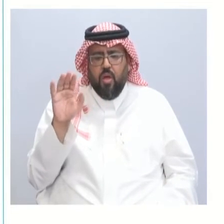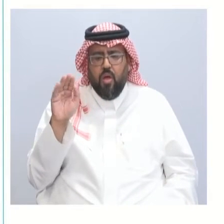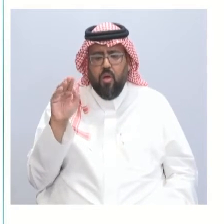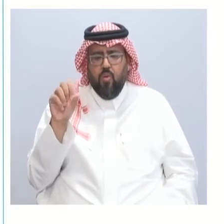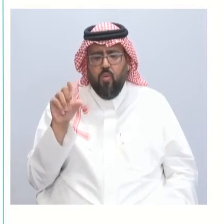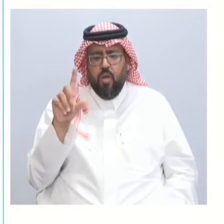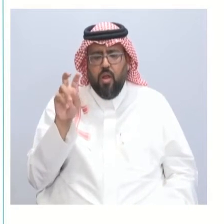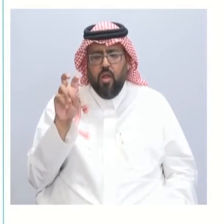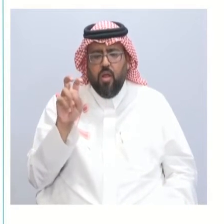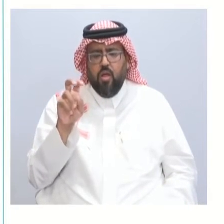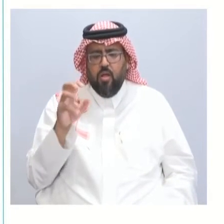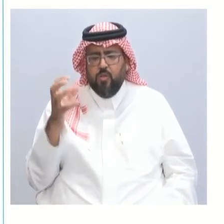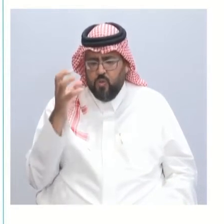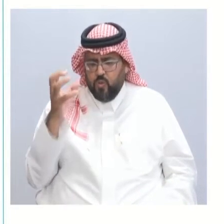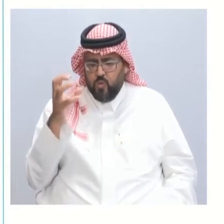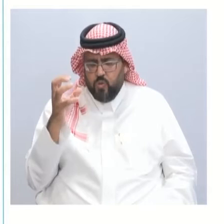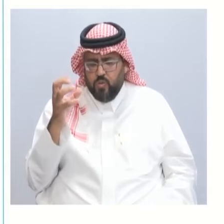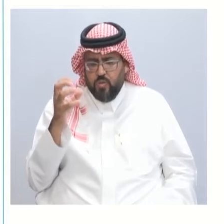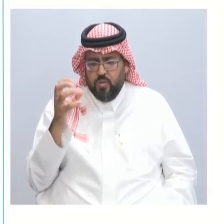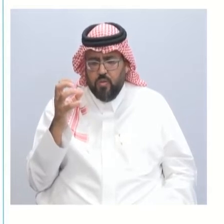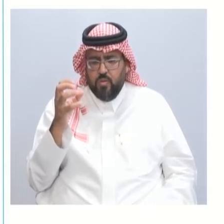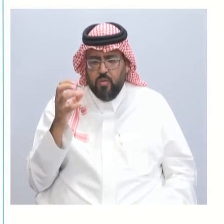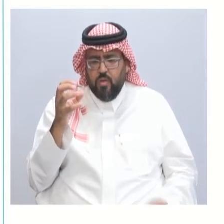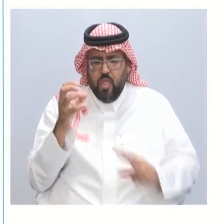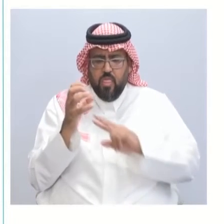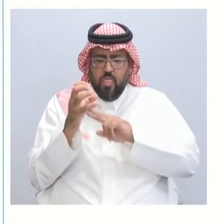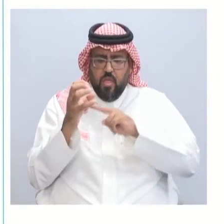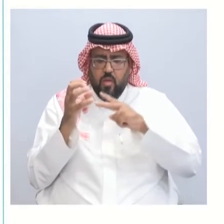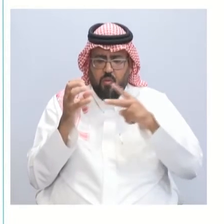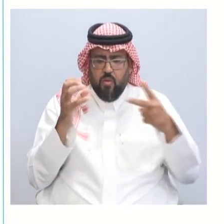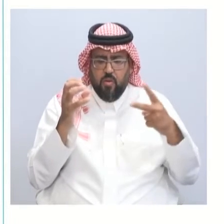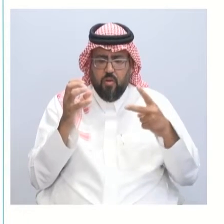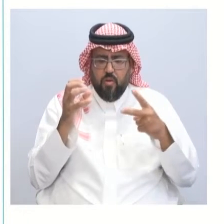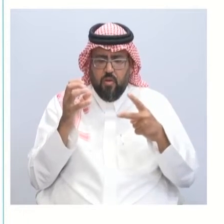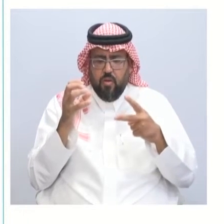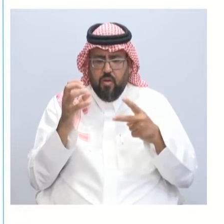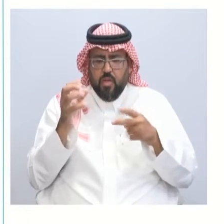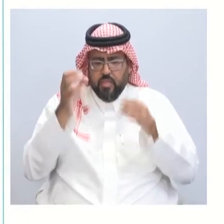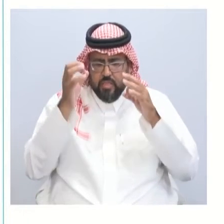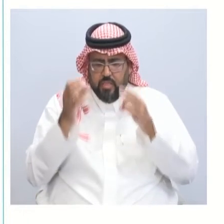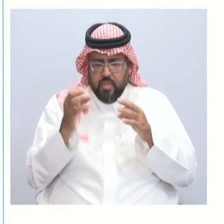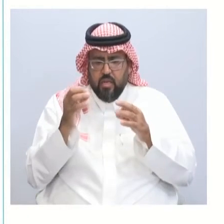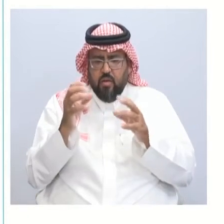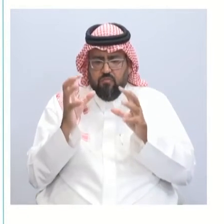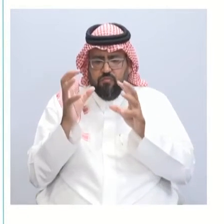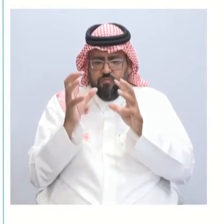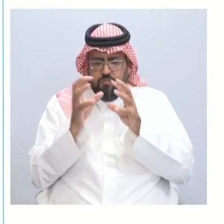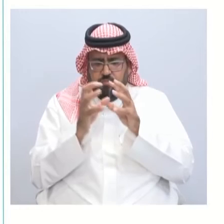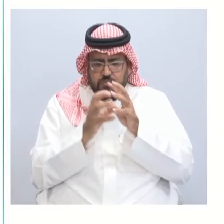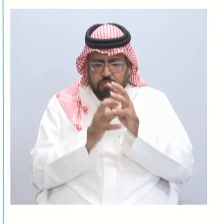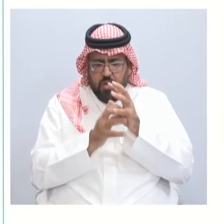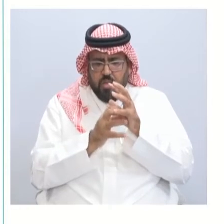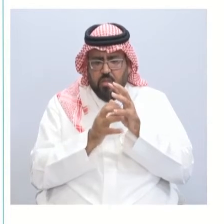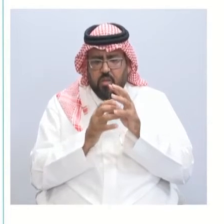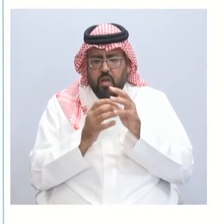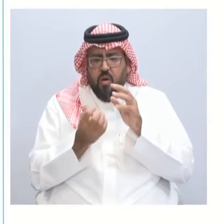متحوله وهي صخور تحول من اصلها الرسوبي او